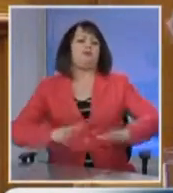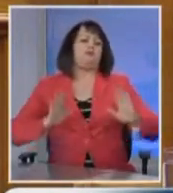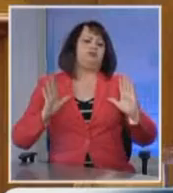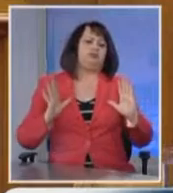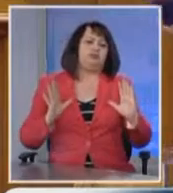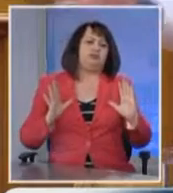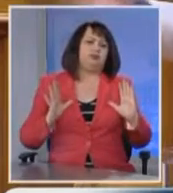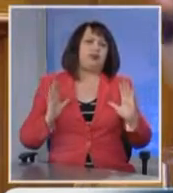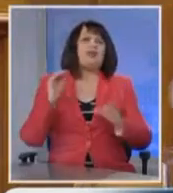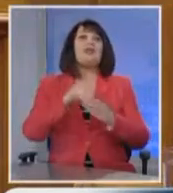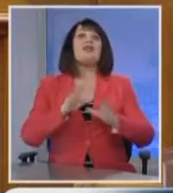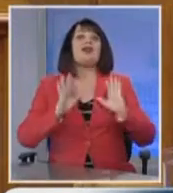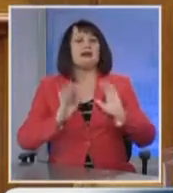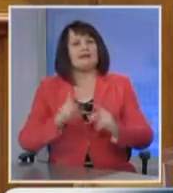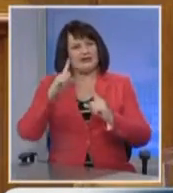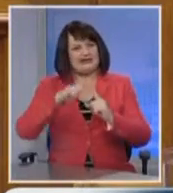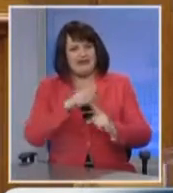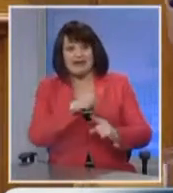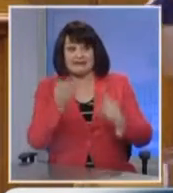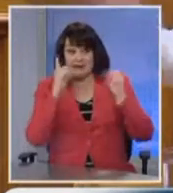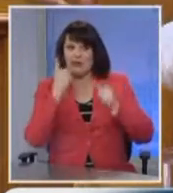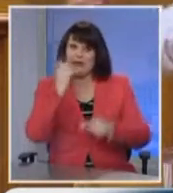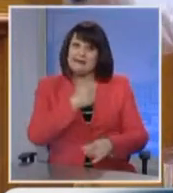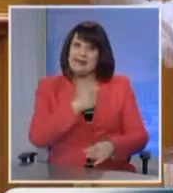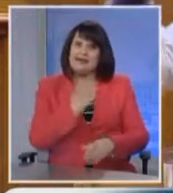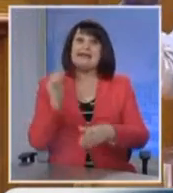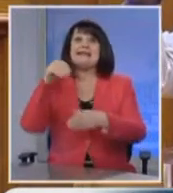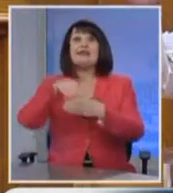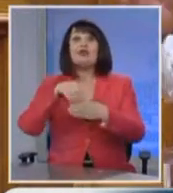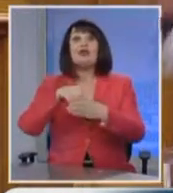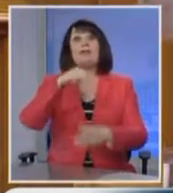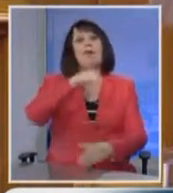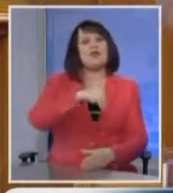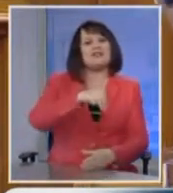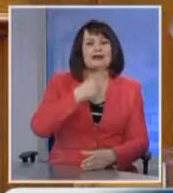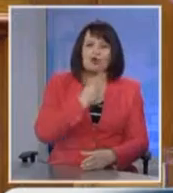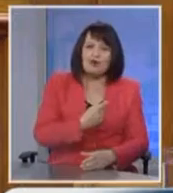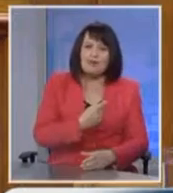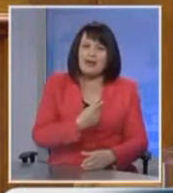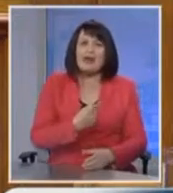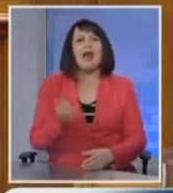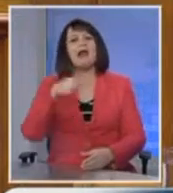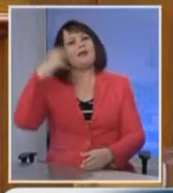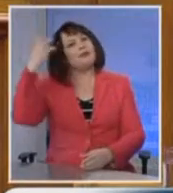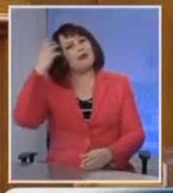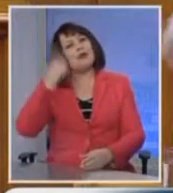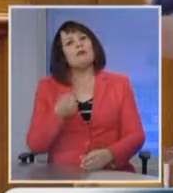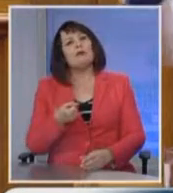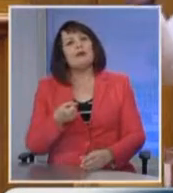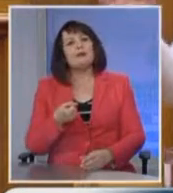δύο μεγάλες θεωρίες, θα τις ξέρει ο κ. Τζαβάρας, που τα ξέρει αυτά, τη συμμετοχική του Γόλτσε και τη μεγάλη θεωρία, τη